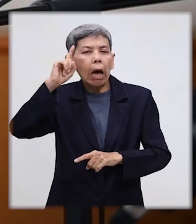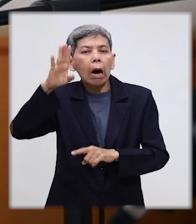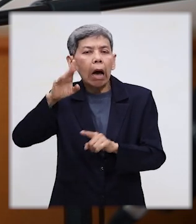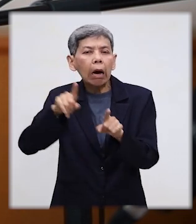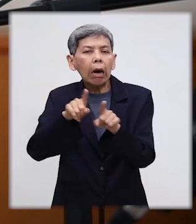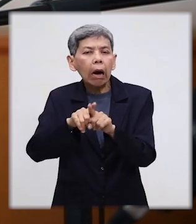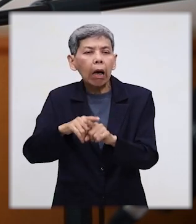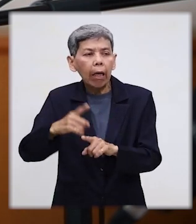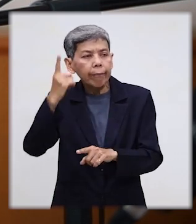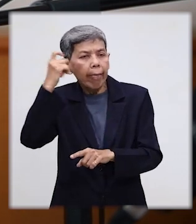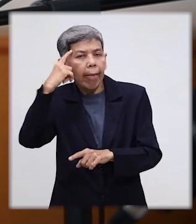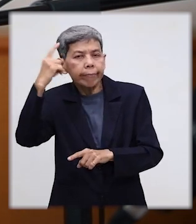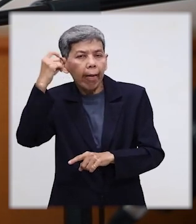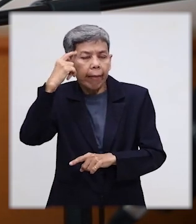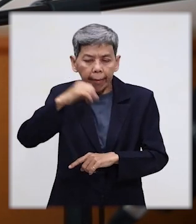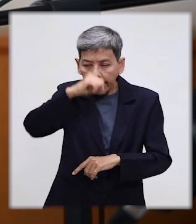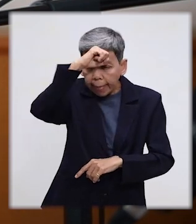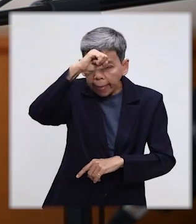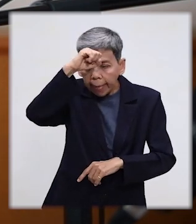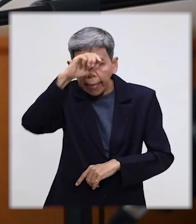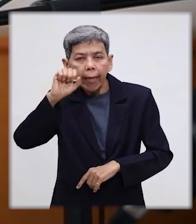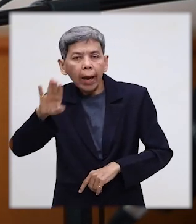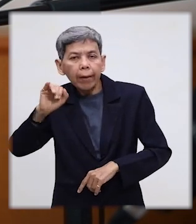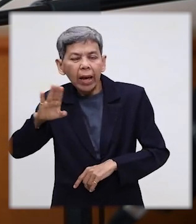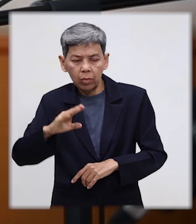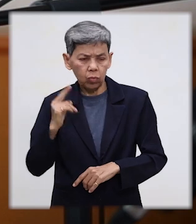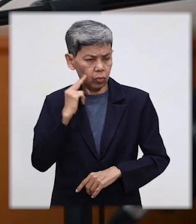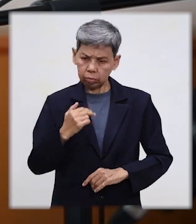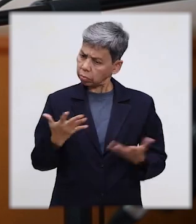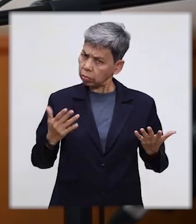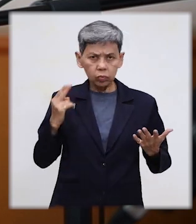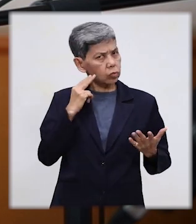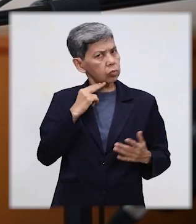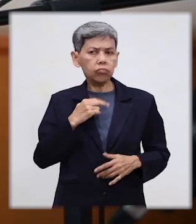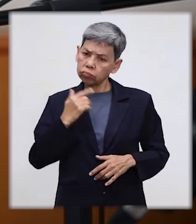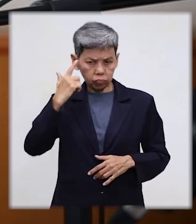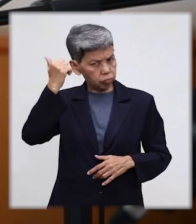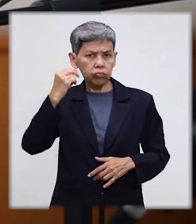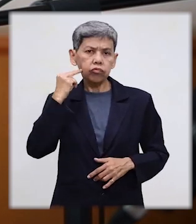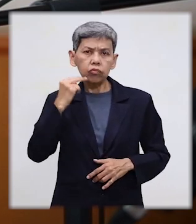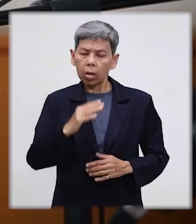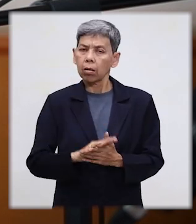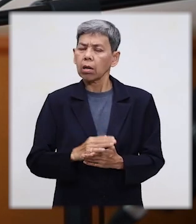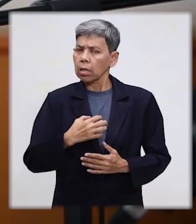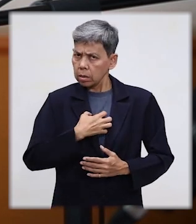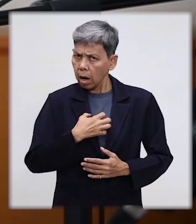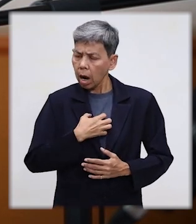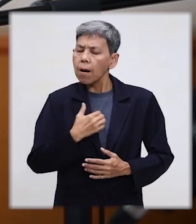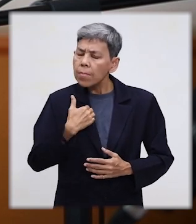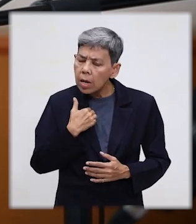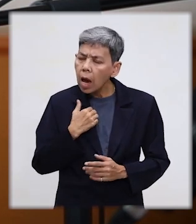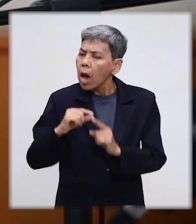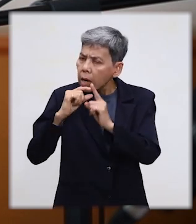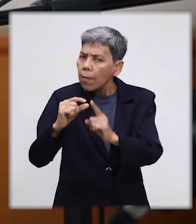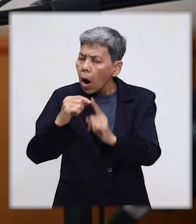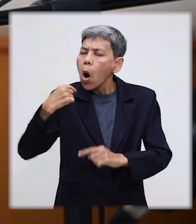างเงี้ยหรือความทึบความโง่อะไรซึ่งเขาไม่ได้เป็นอย่างนั้นเลยจริงๆเขาก็ฝากมาว่าเอออยากให้มีประเด็นเหล่